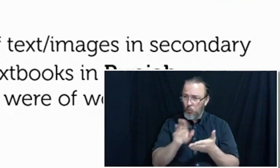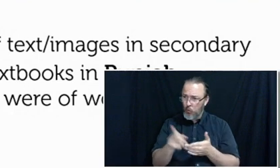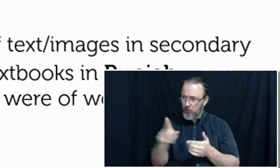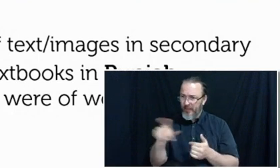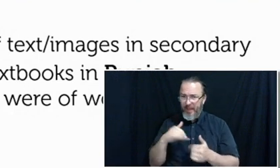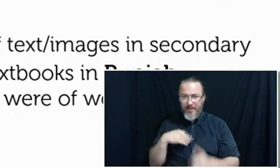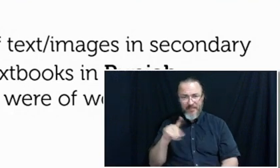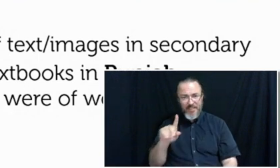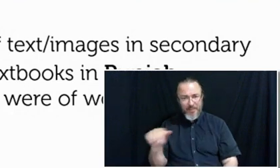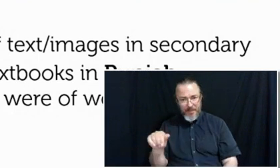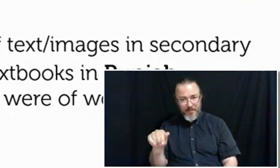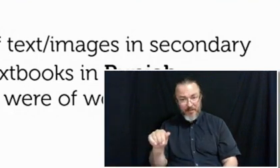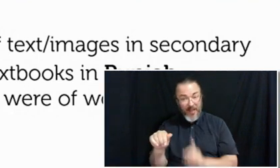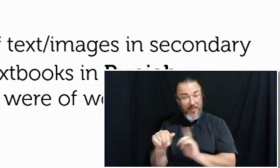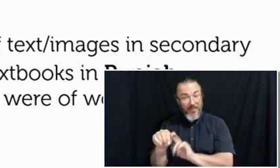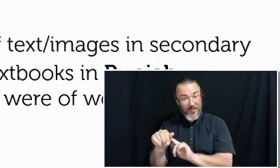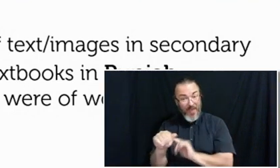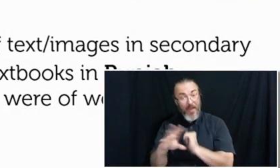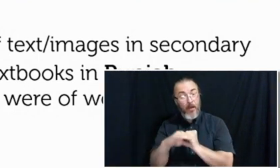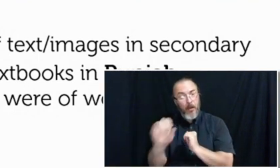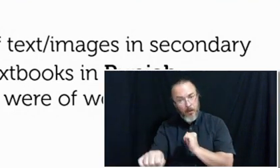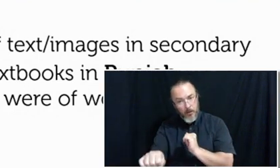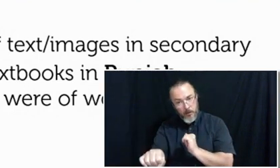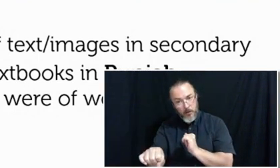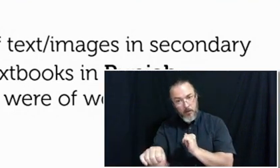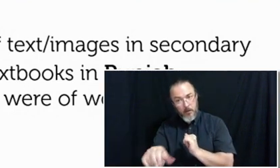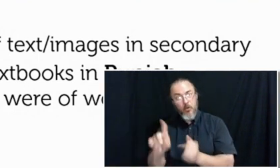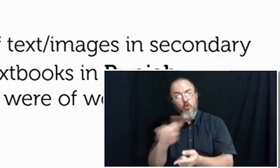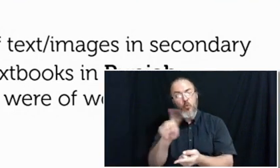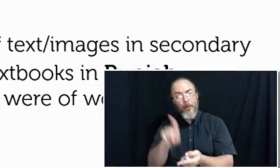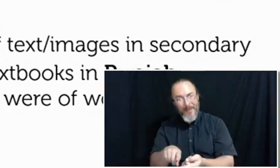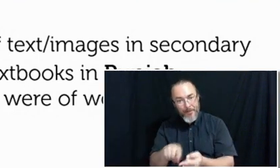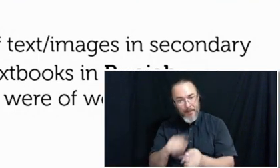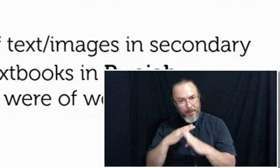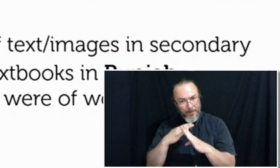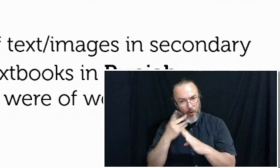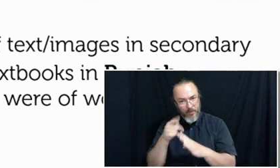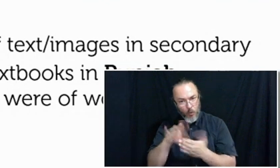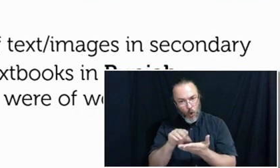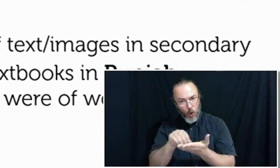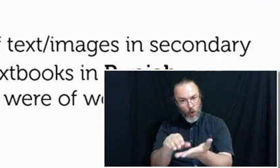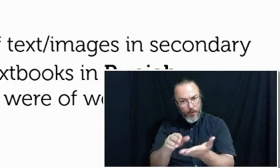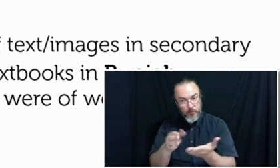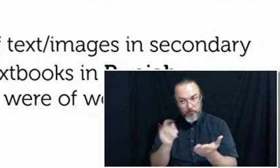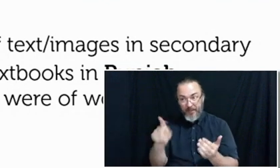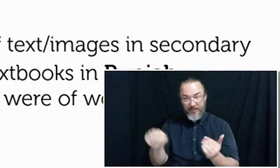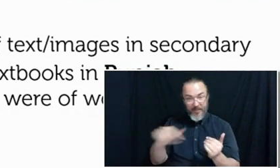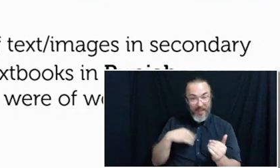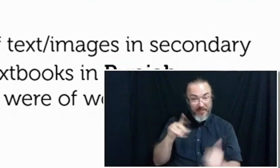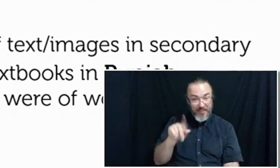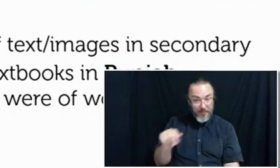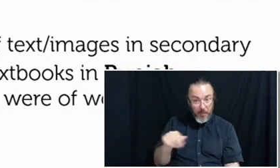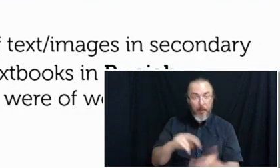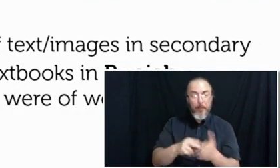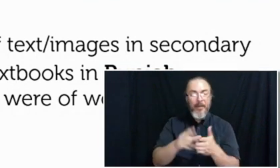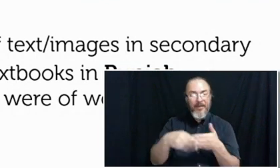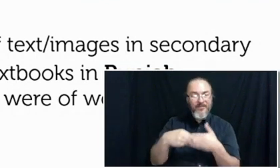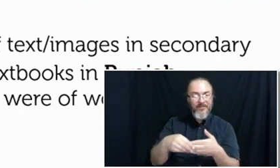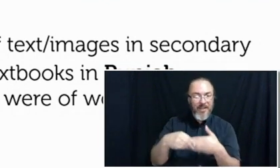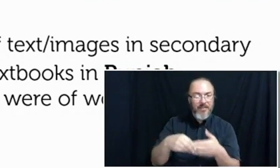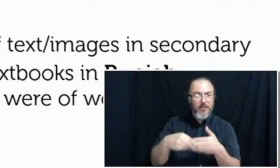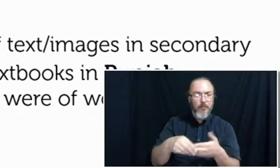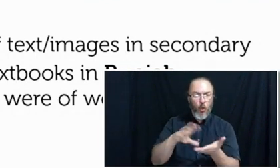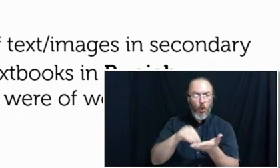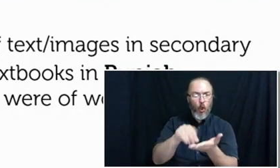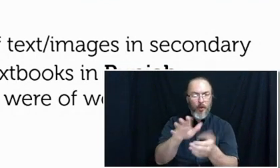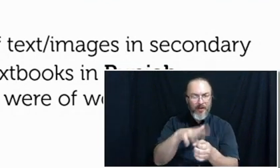handicapés. Cette notion a été étendue pour des approches qui minimisent les obstacles à l'apprentissage pour les élèves handicapés. Cela s'étend